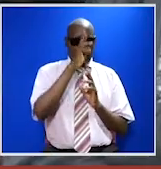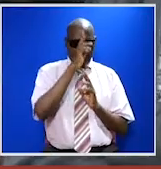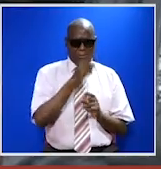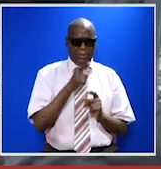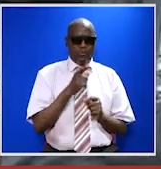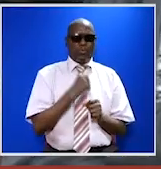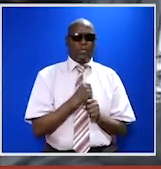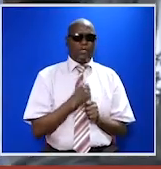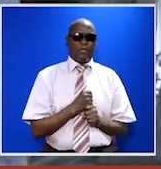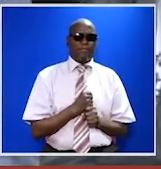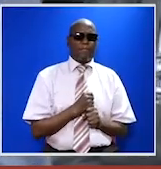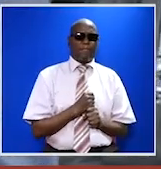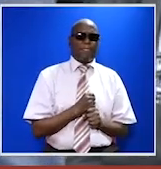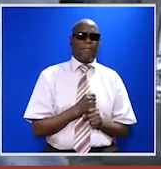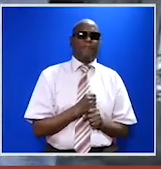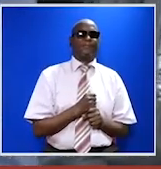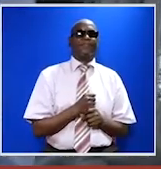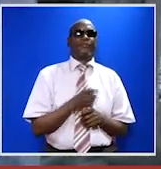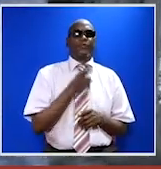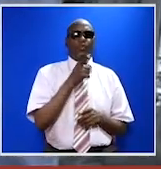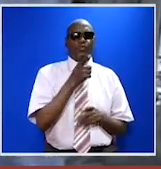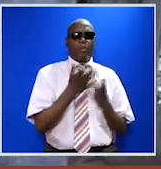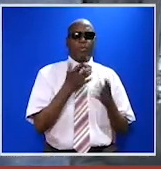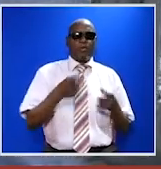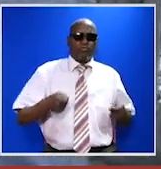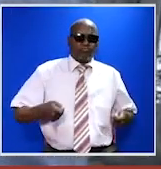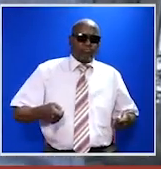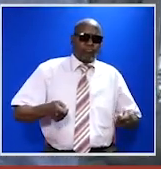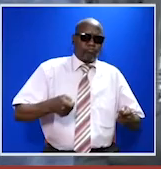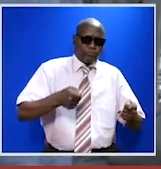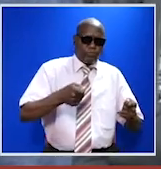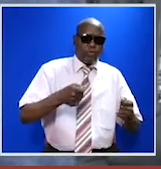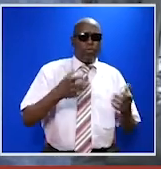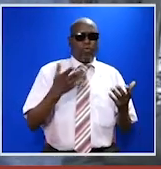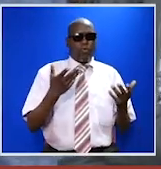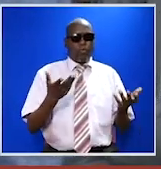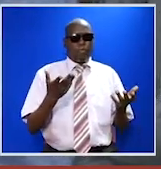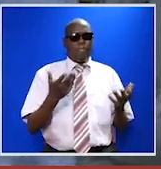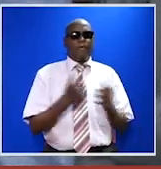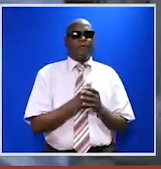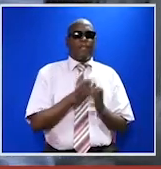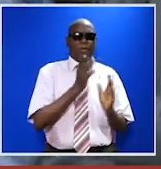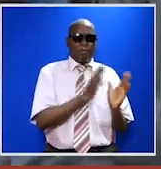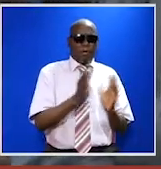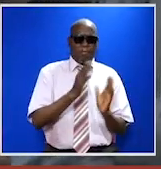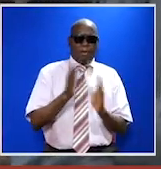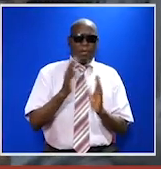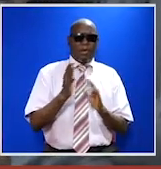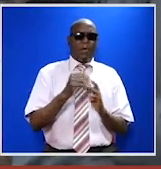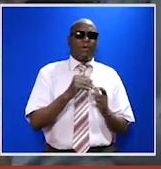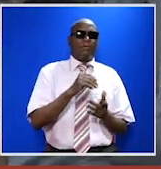yako. Uwe wewe ni mtu huyo wa kubeba na wheelbarrow, hiyo mheshimiwa Kionjori anawapangia wakiwa na